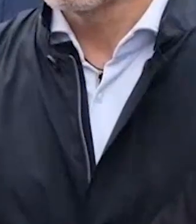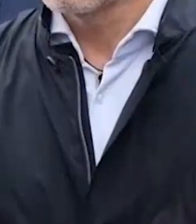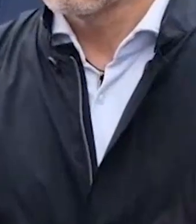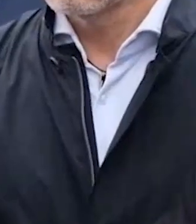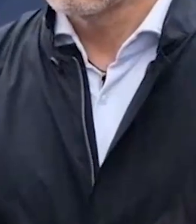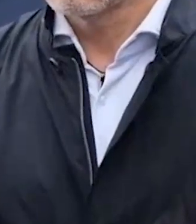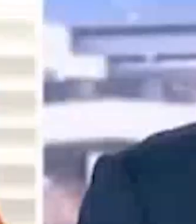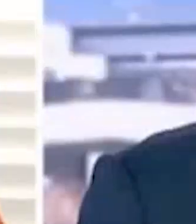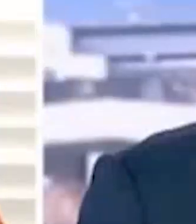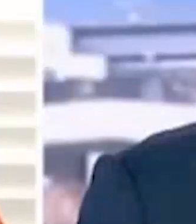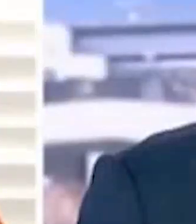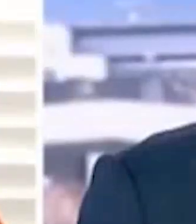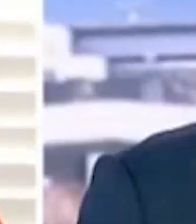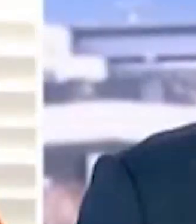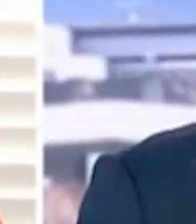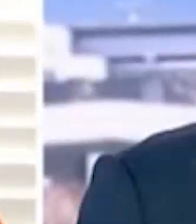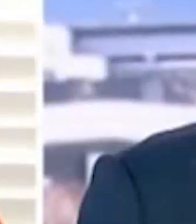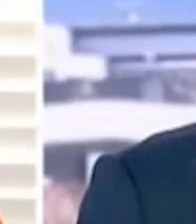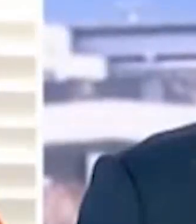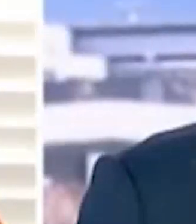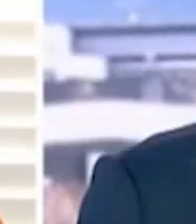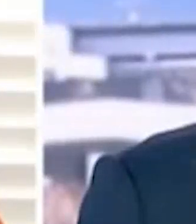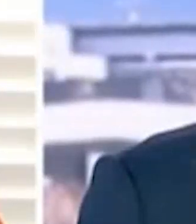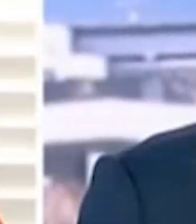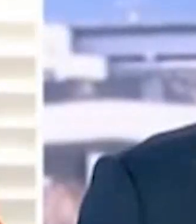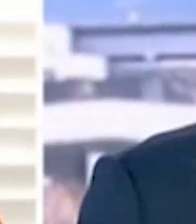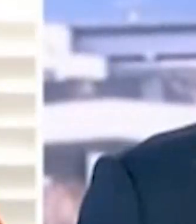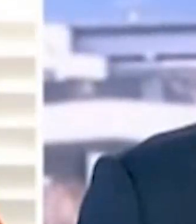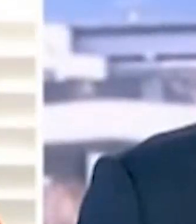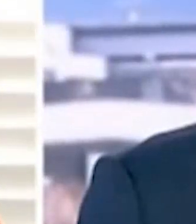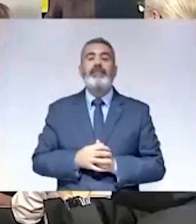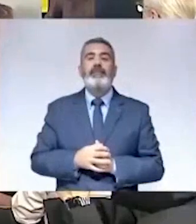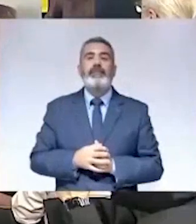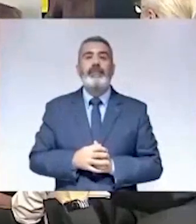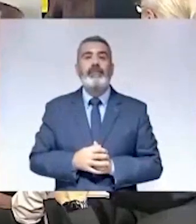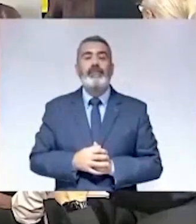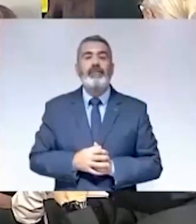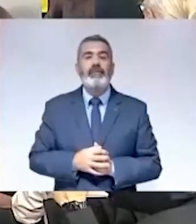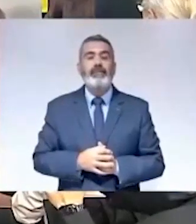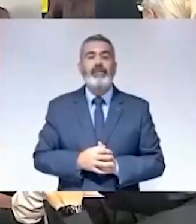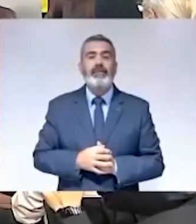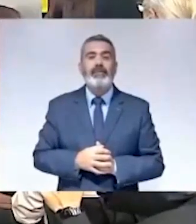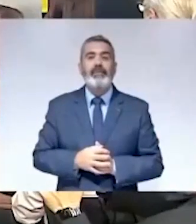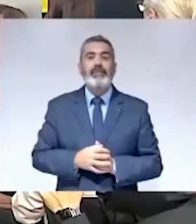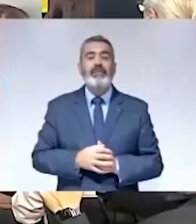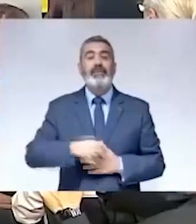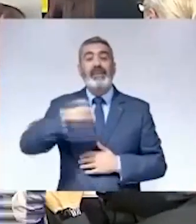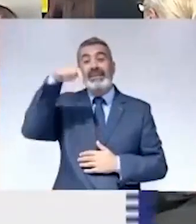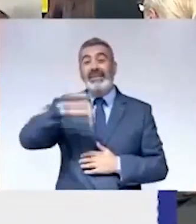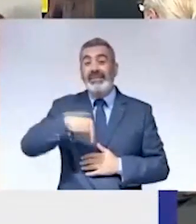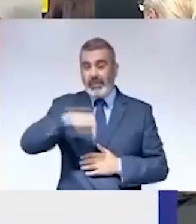Με το καλό αρχές του 24. Έχει το μεγάλο προσόν ότι λέει να το κάνει. Κάνουμε το